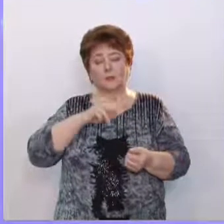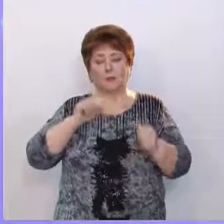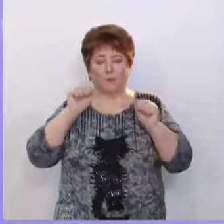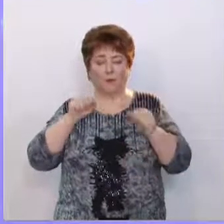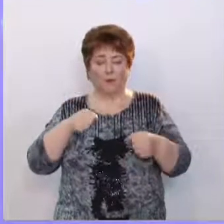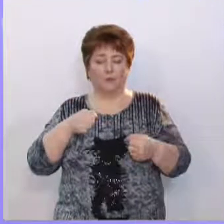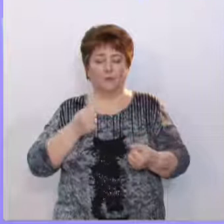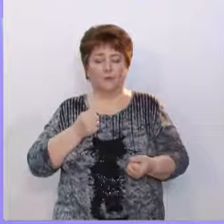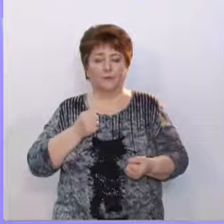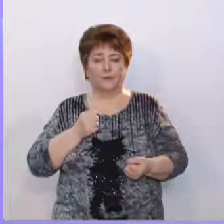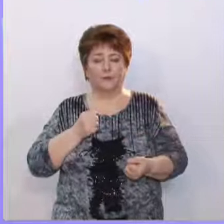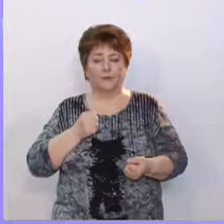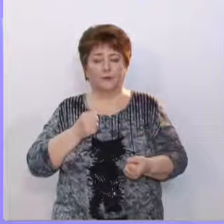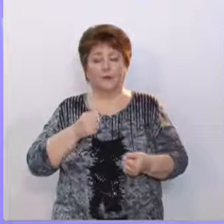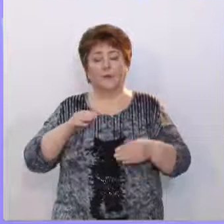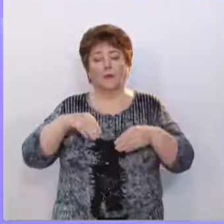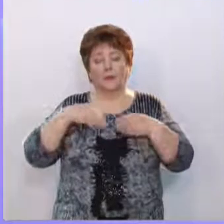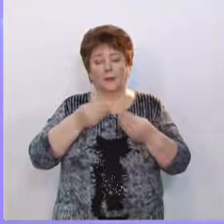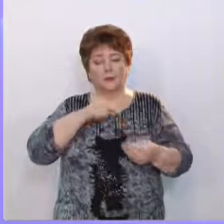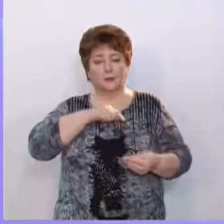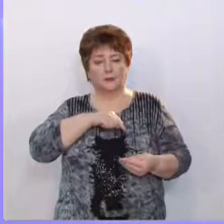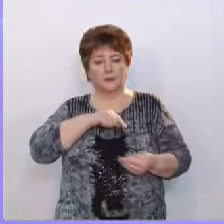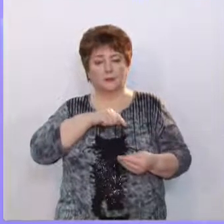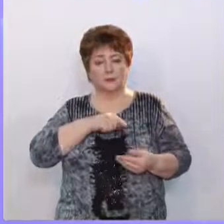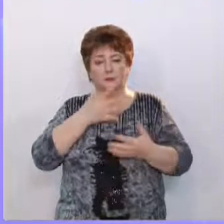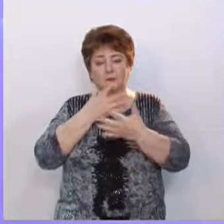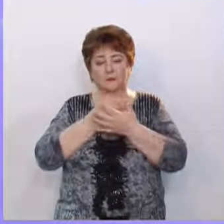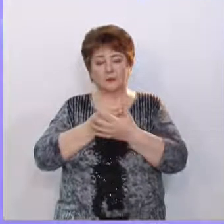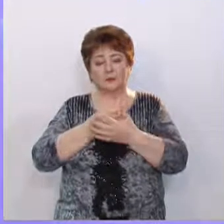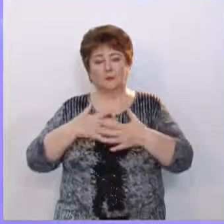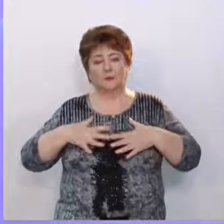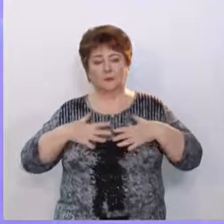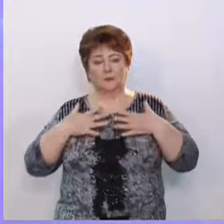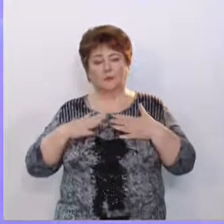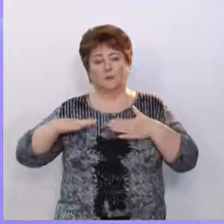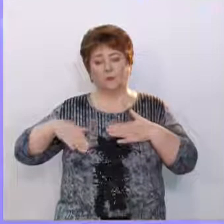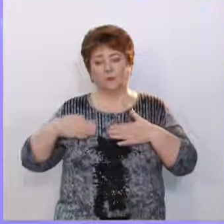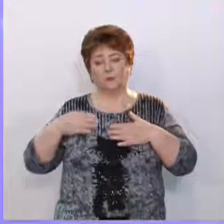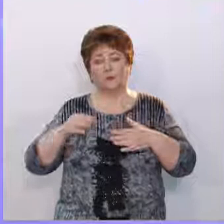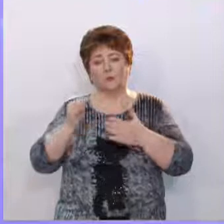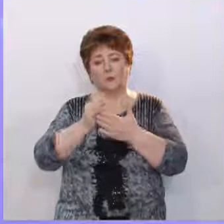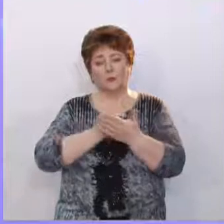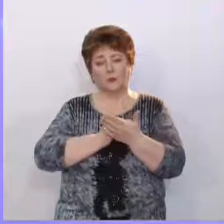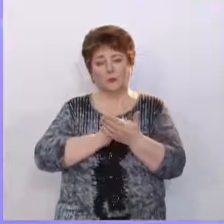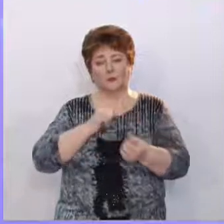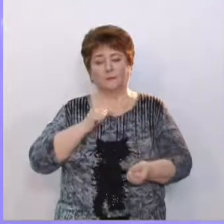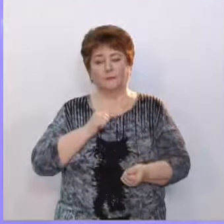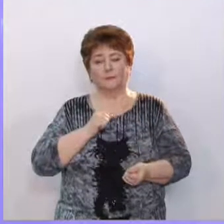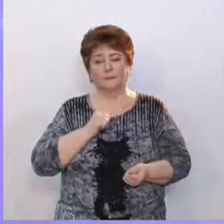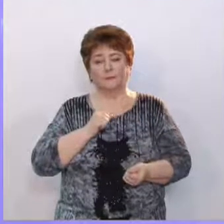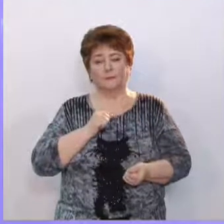могу. Дайте характеристику своего настроения после урока.